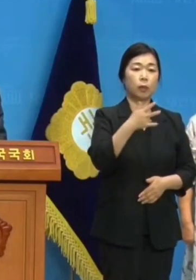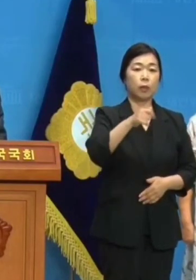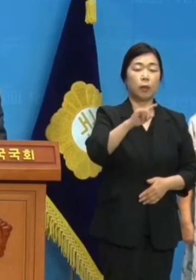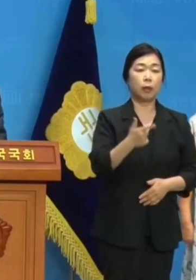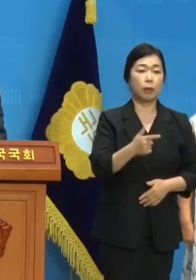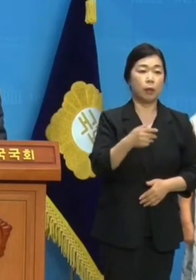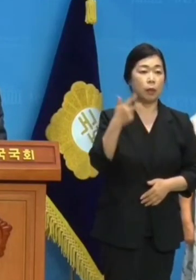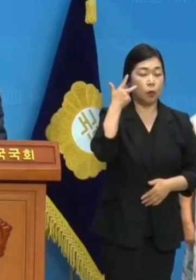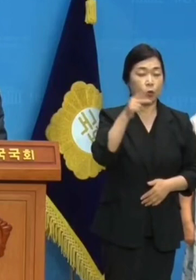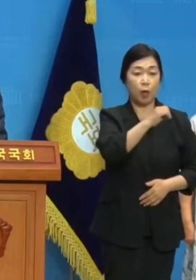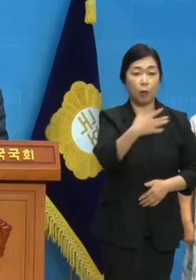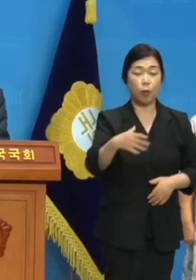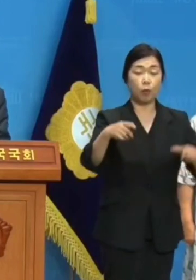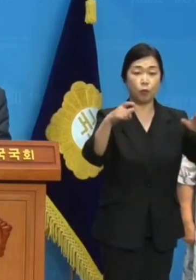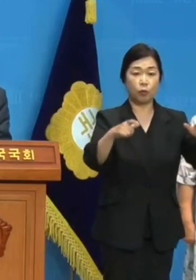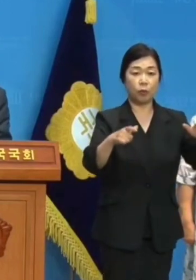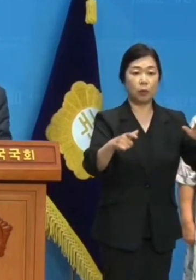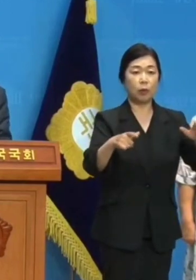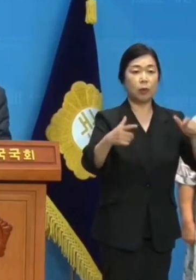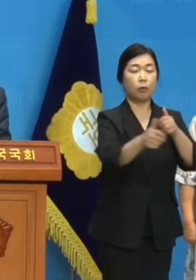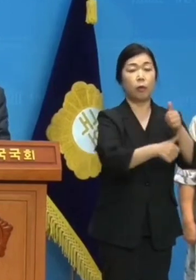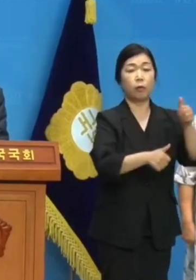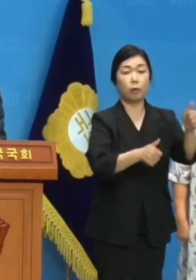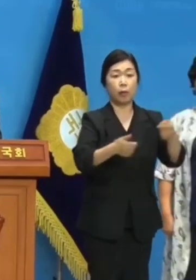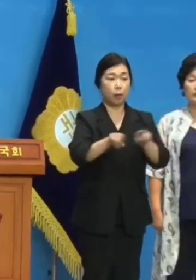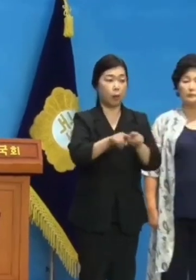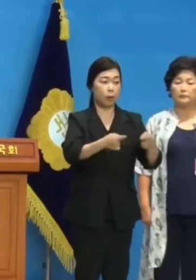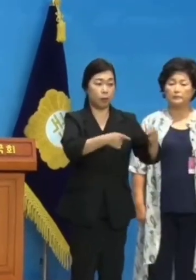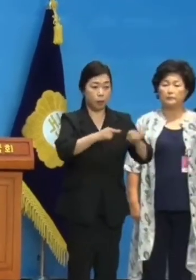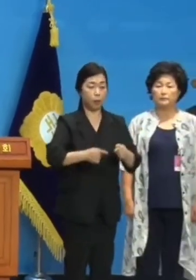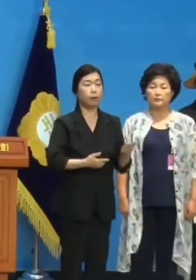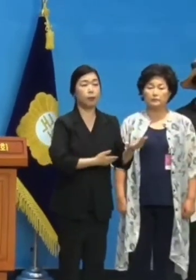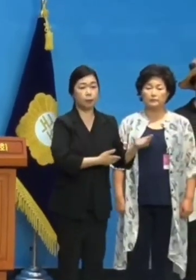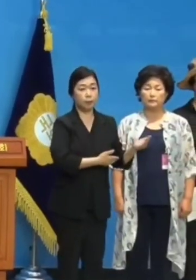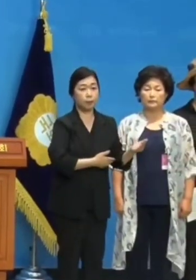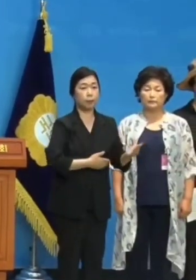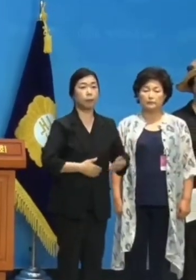더불어민주당 여주시 양평군 지역위원장님 함께하셨습니다.